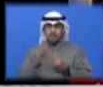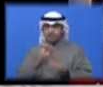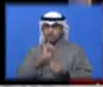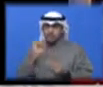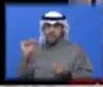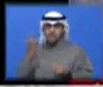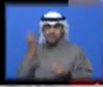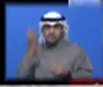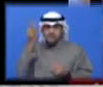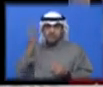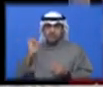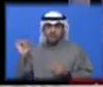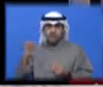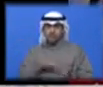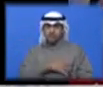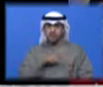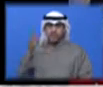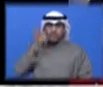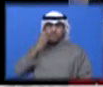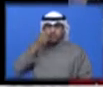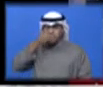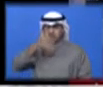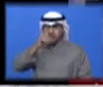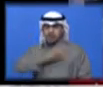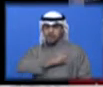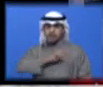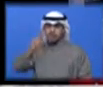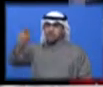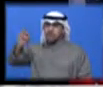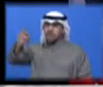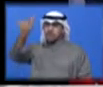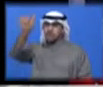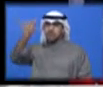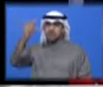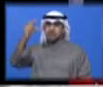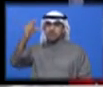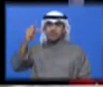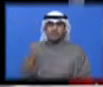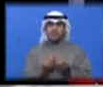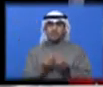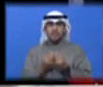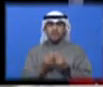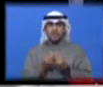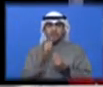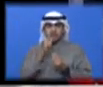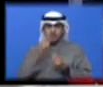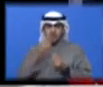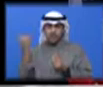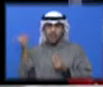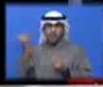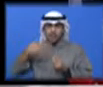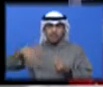الله عليه حكيم العرب، أراد أنه هو يوحد بين الإمارات ويصبحون دولة